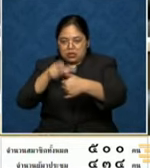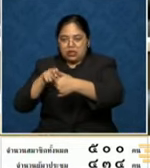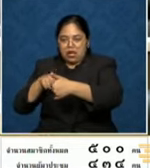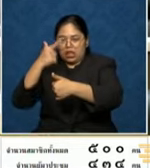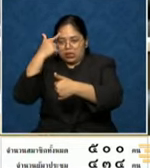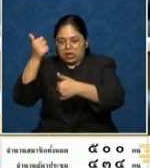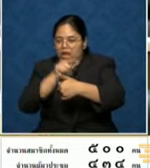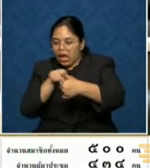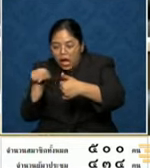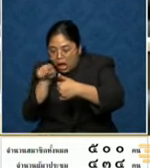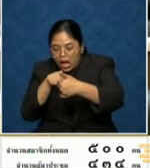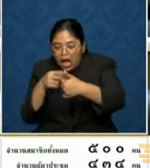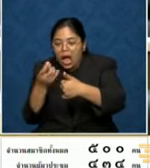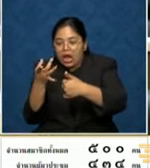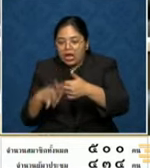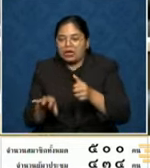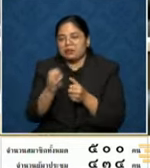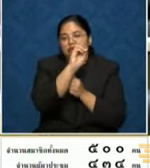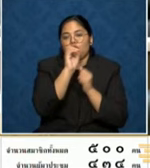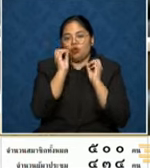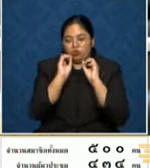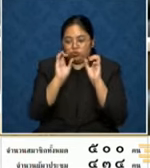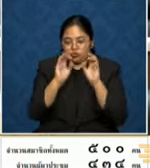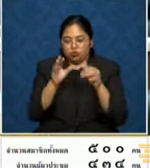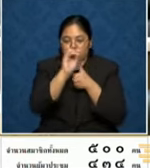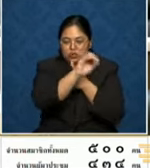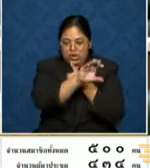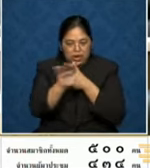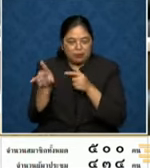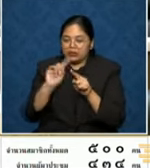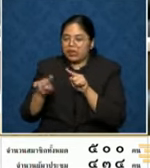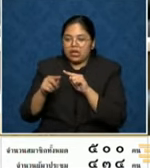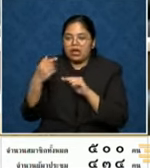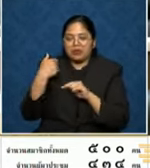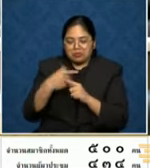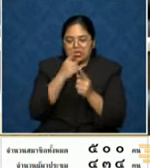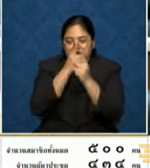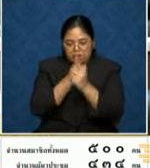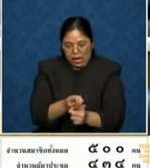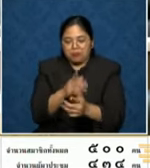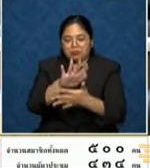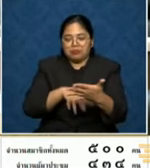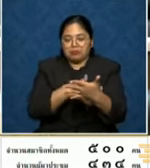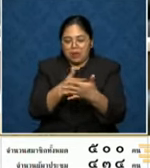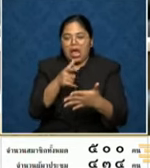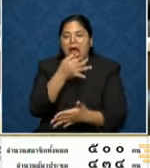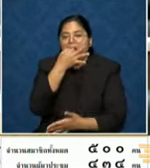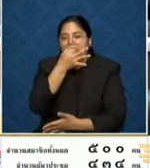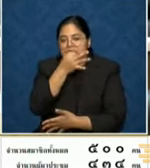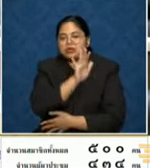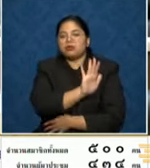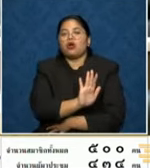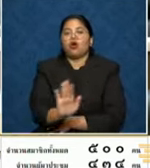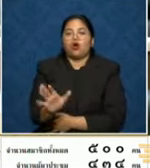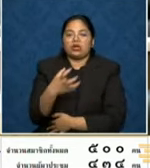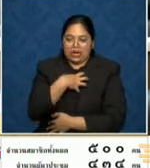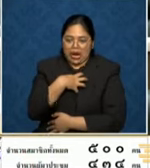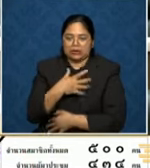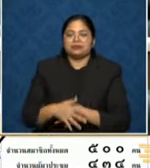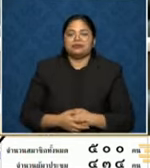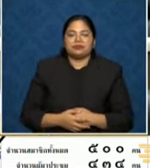ศมีครูแนะแนวให้คำแนะนำในการเรียนตามและนักเรียนและประกอบอาชีพครับท่านประธานครับผมเรีย